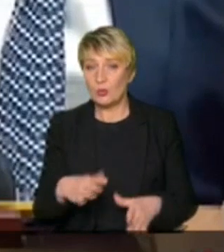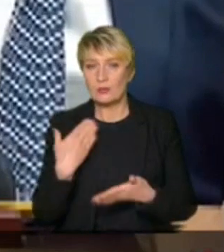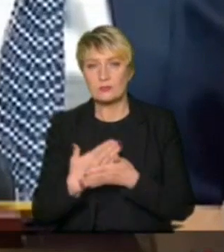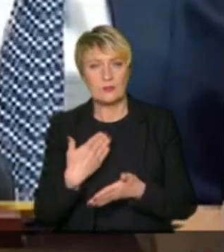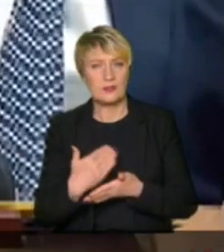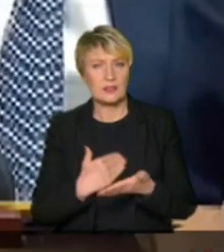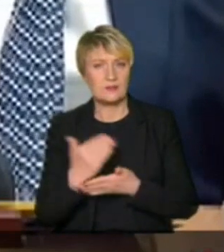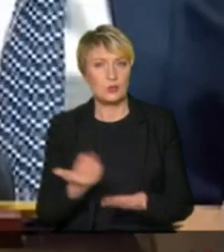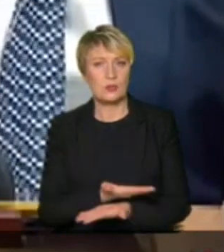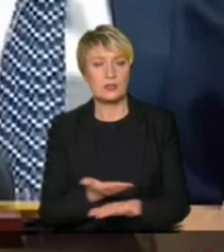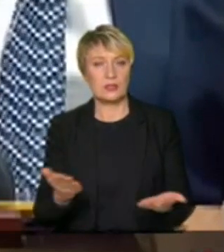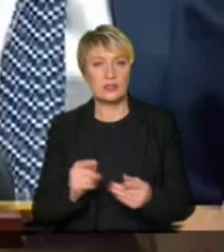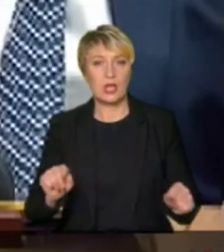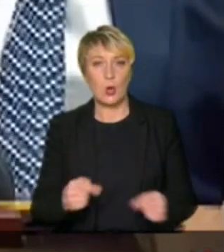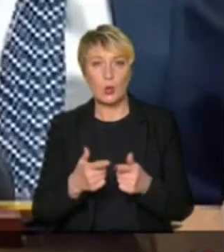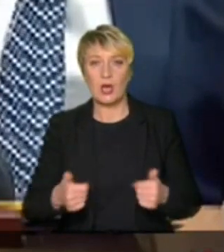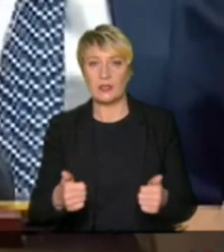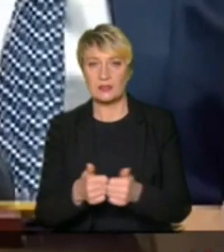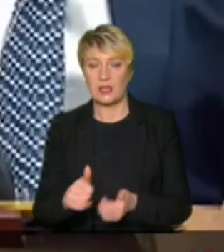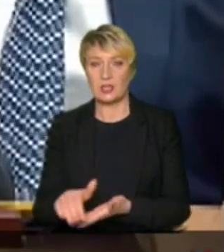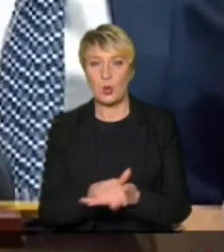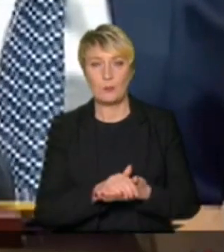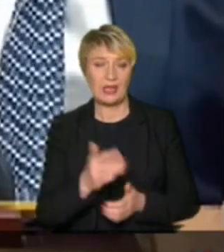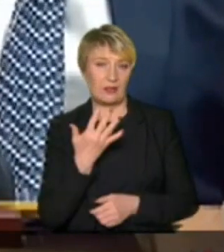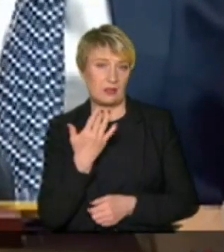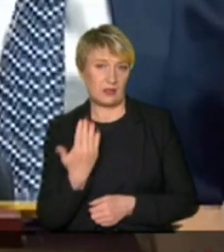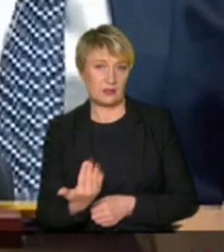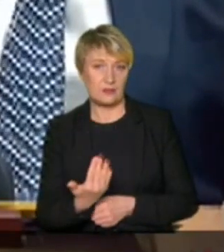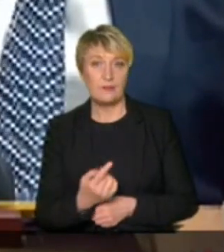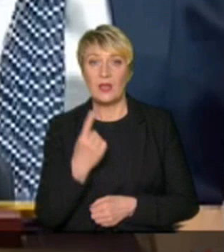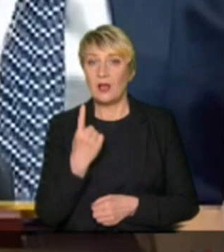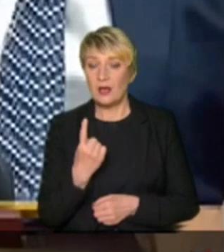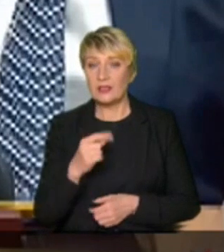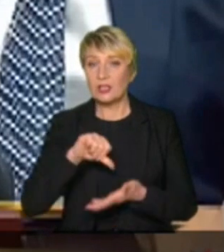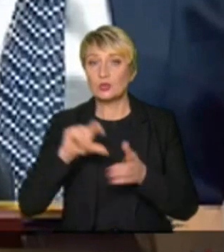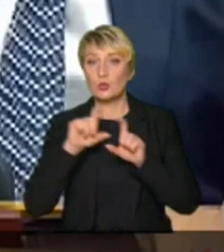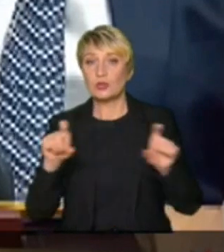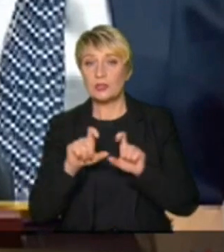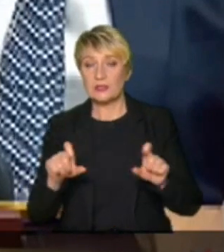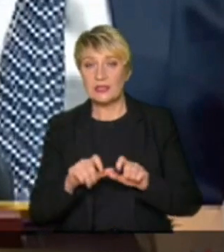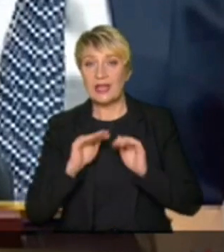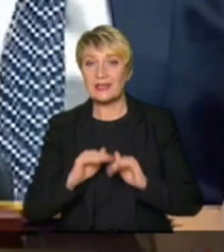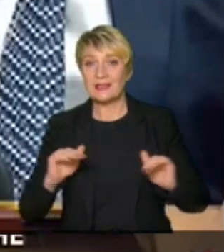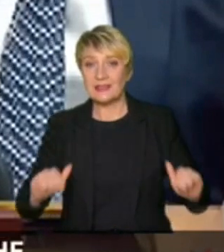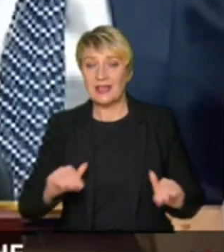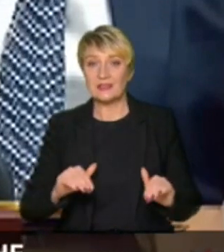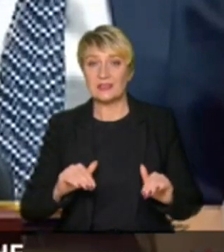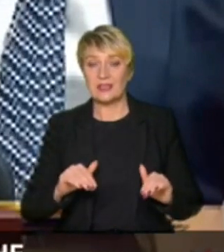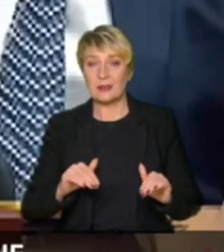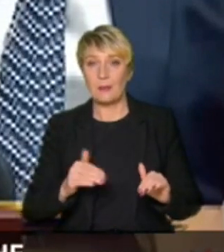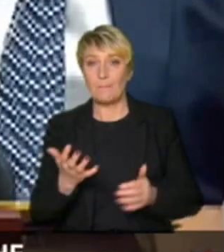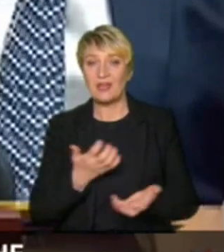високої трибуни Організації Об'єднаних Націй. Одним із таких учреждень став дитячий приют «Пілігрим» в місті